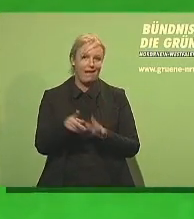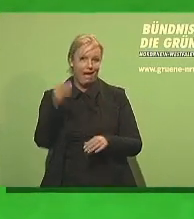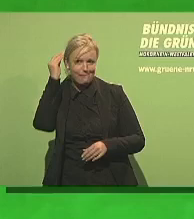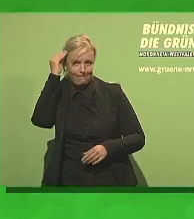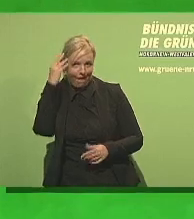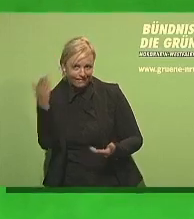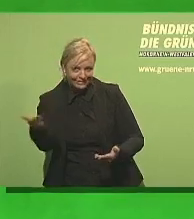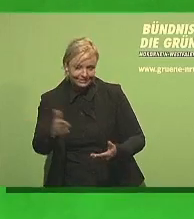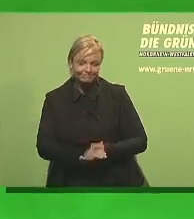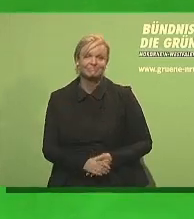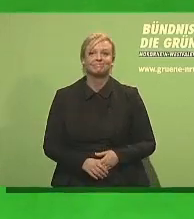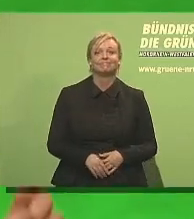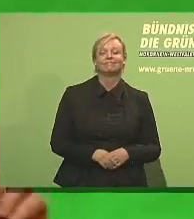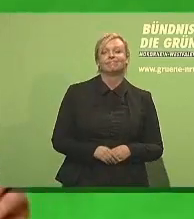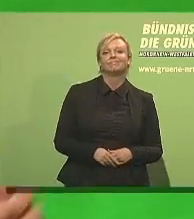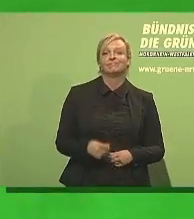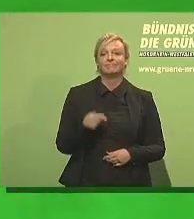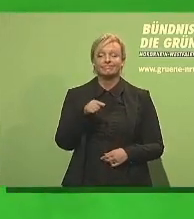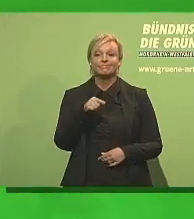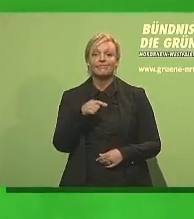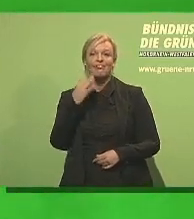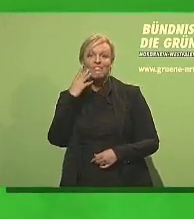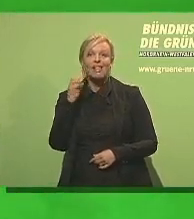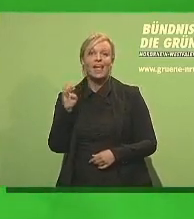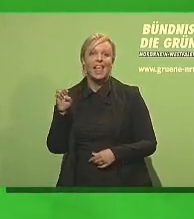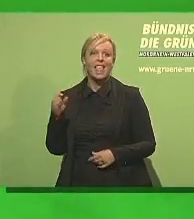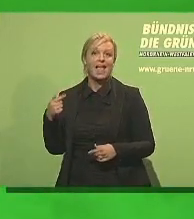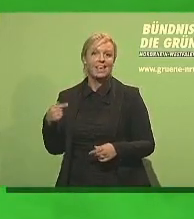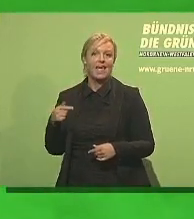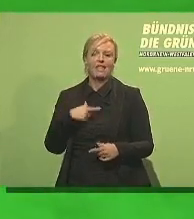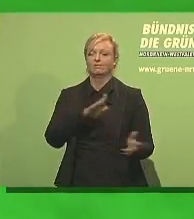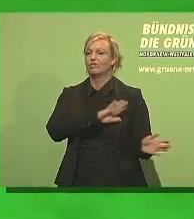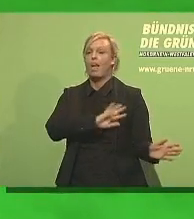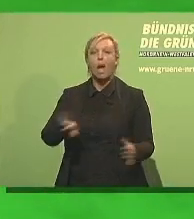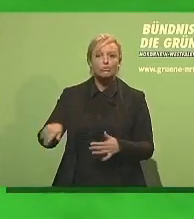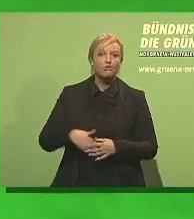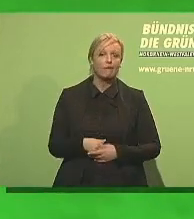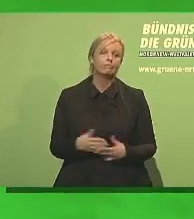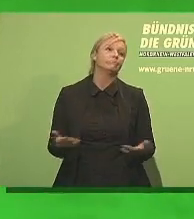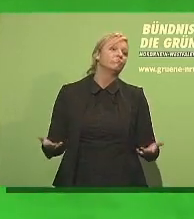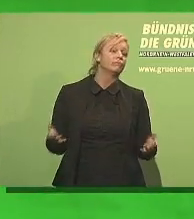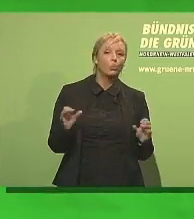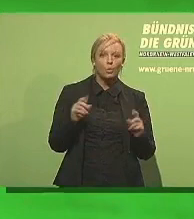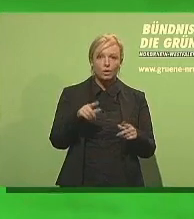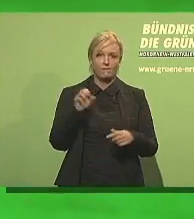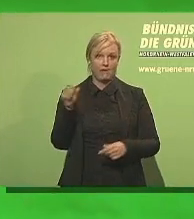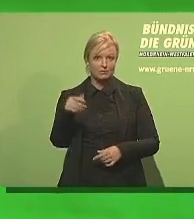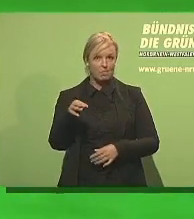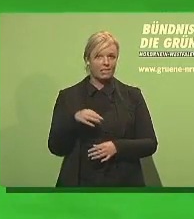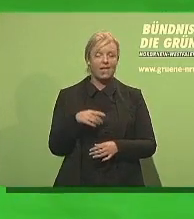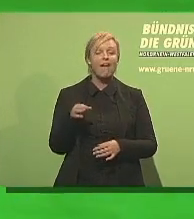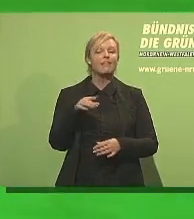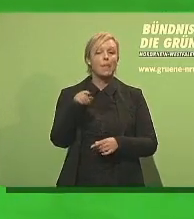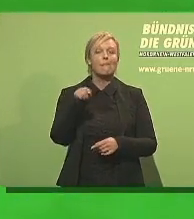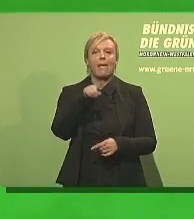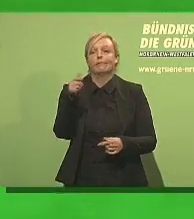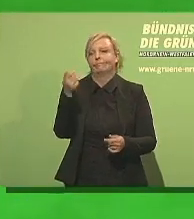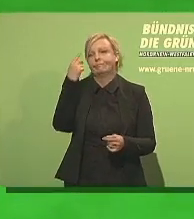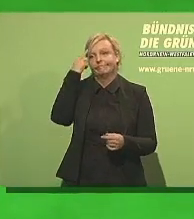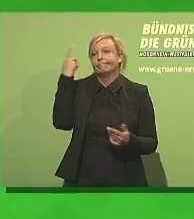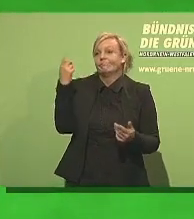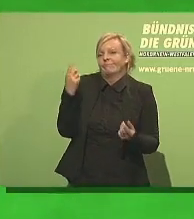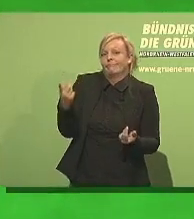und er will das EEG. Der will das EEG gleich abschaffen. Gut, das hat man jetzt von der FDP nicht anders